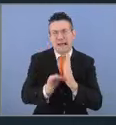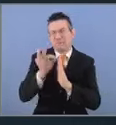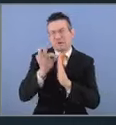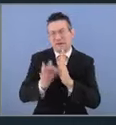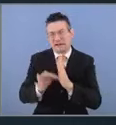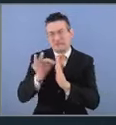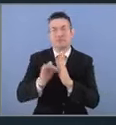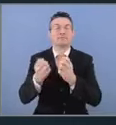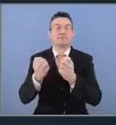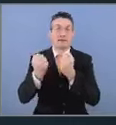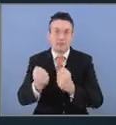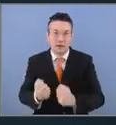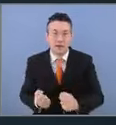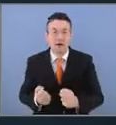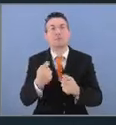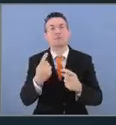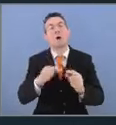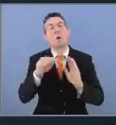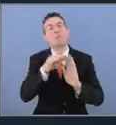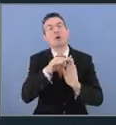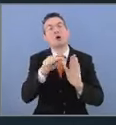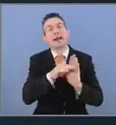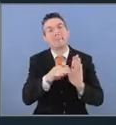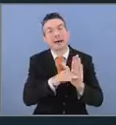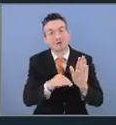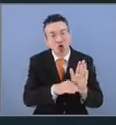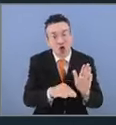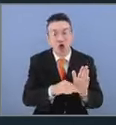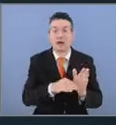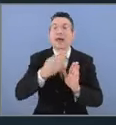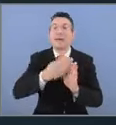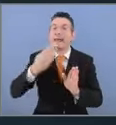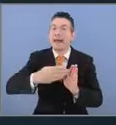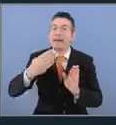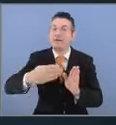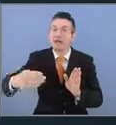una programmazione che possa consentire anche